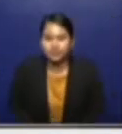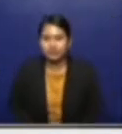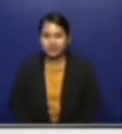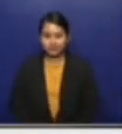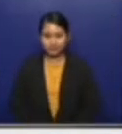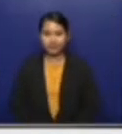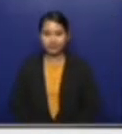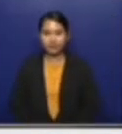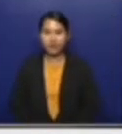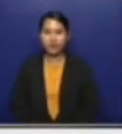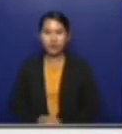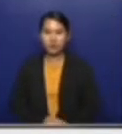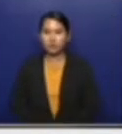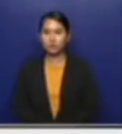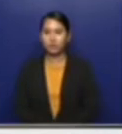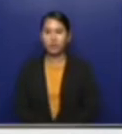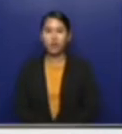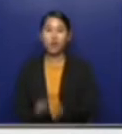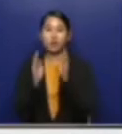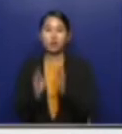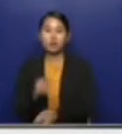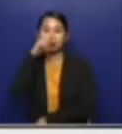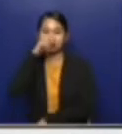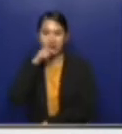ผมไม่อยากเห็นคนไทยฆ่าคนไทย